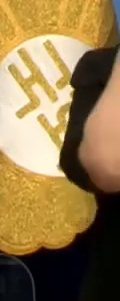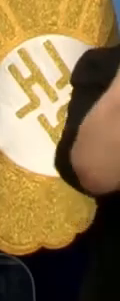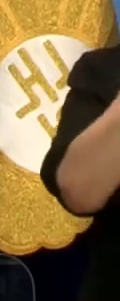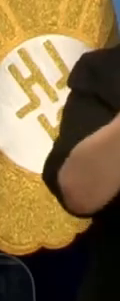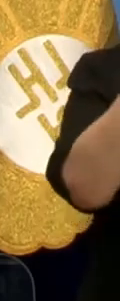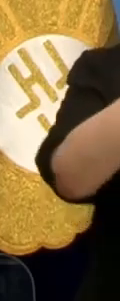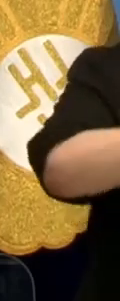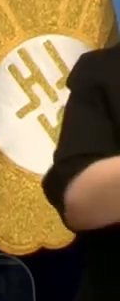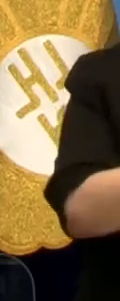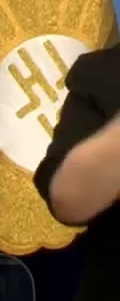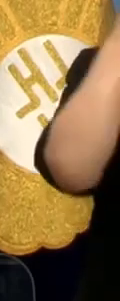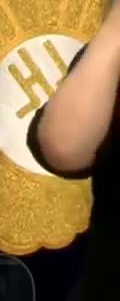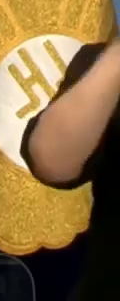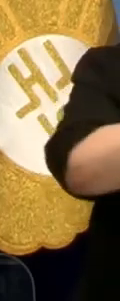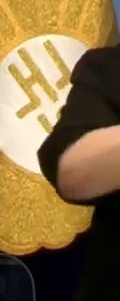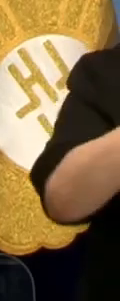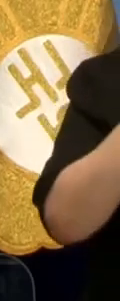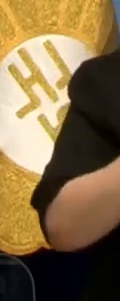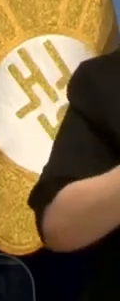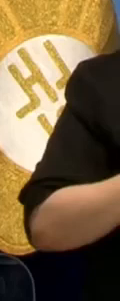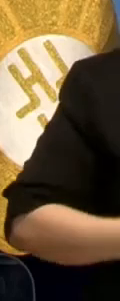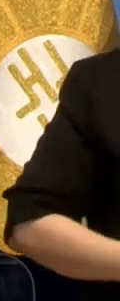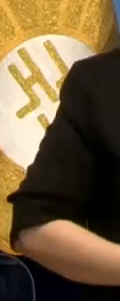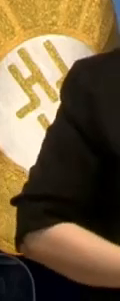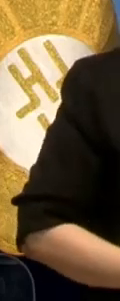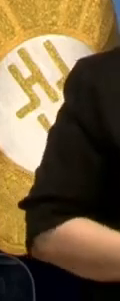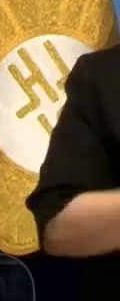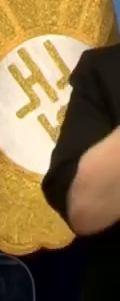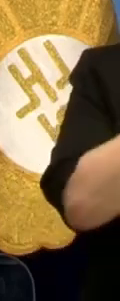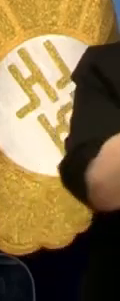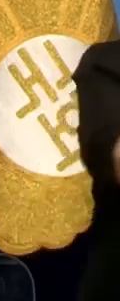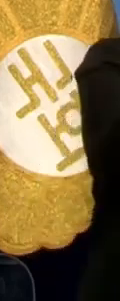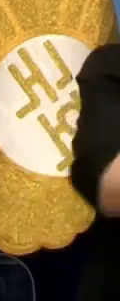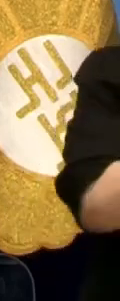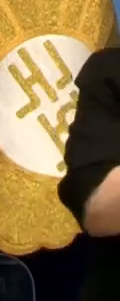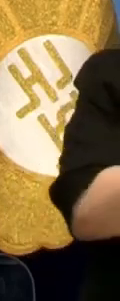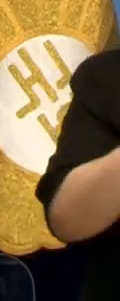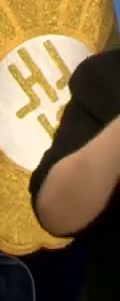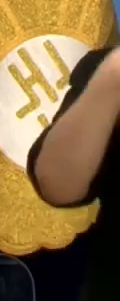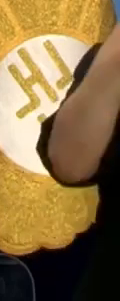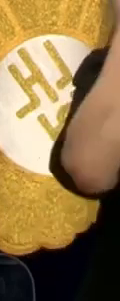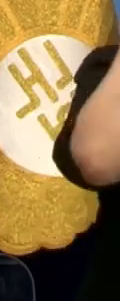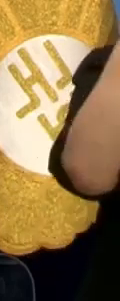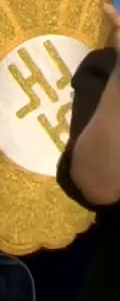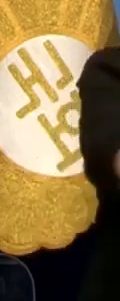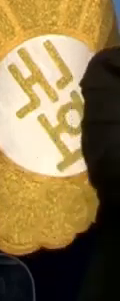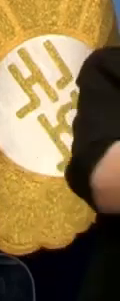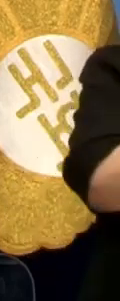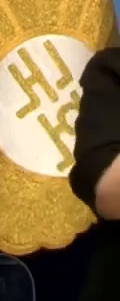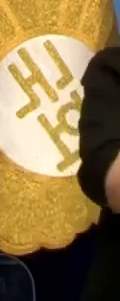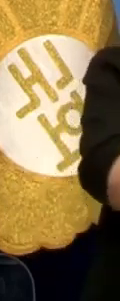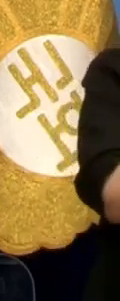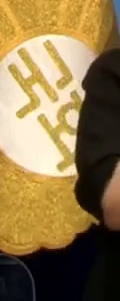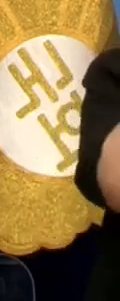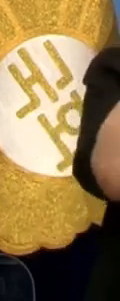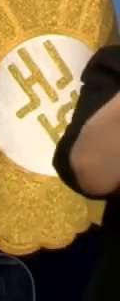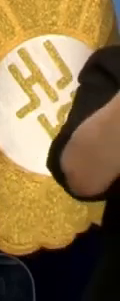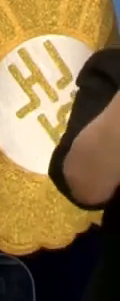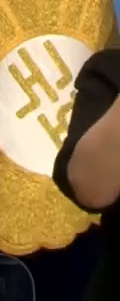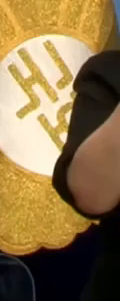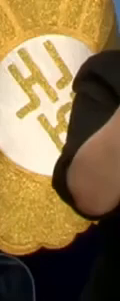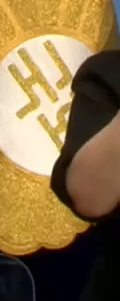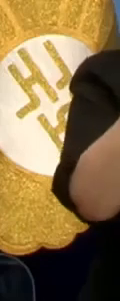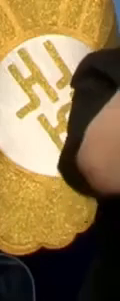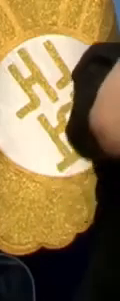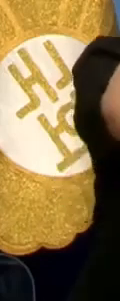50만 원 정도로 판단이 됩니다. 다만 재원의 형평상 차기 정부 임기 내에 이 월 50만 원이라고